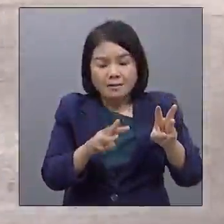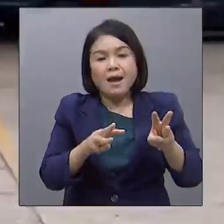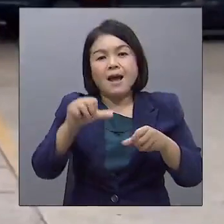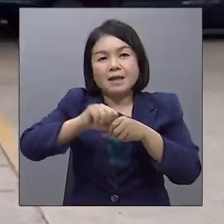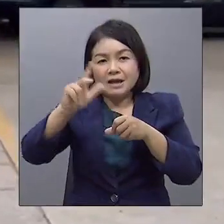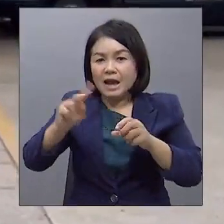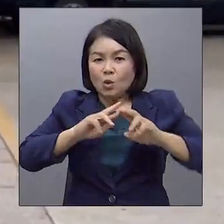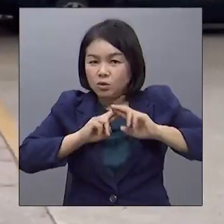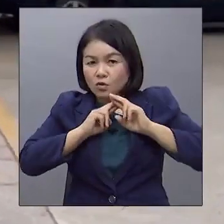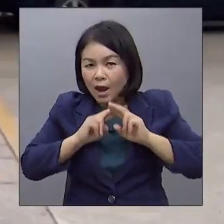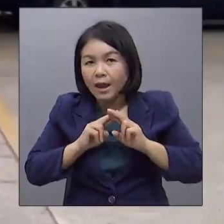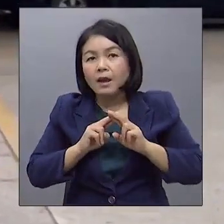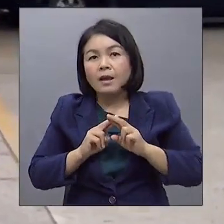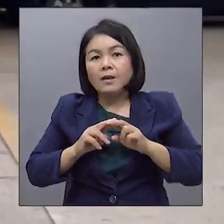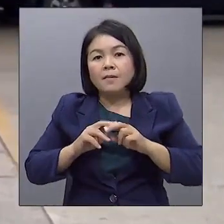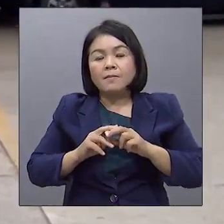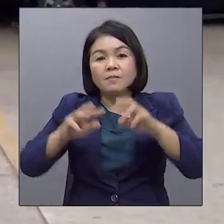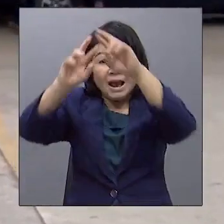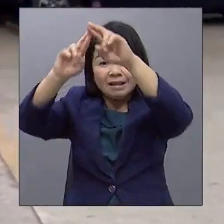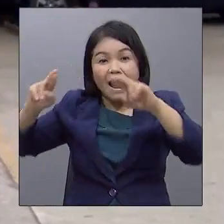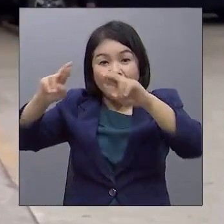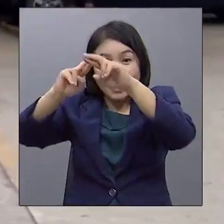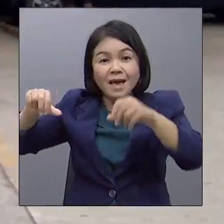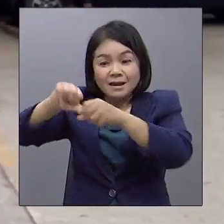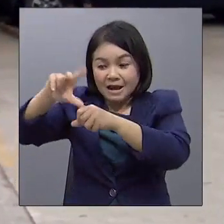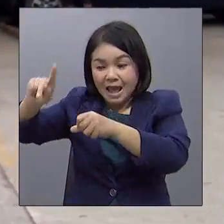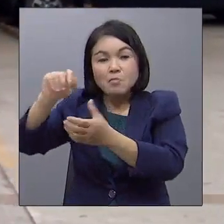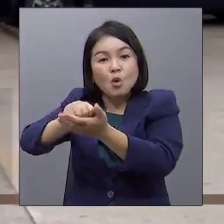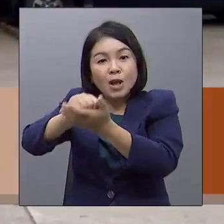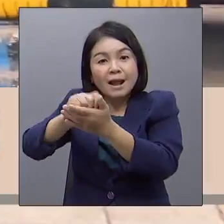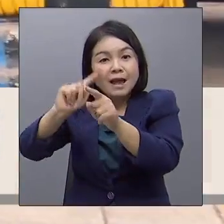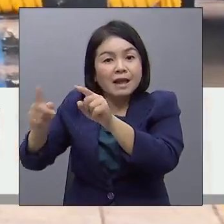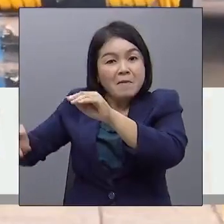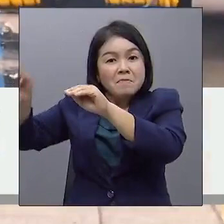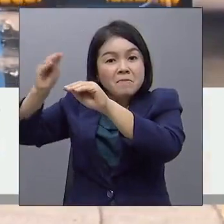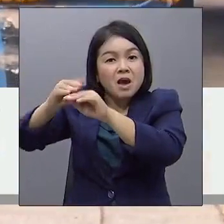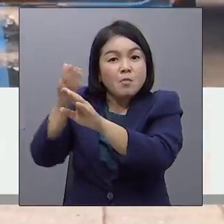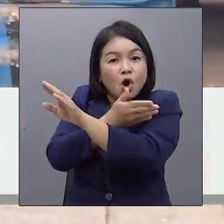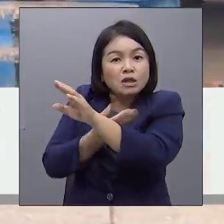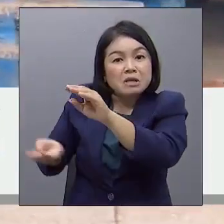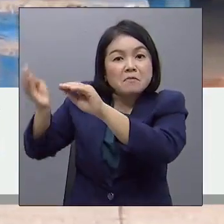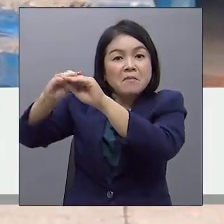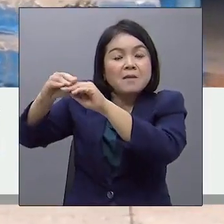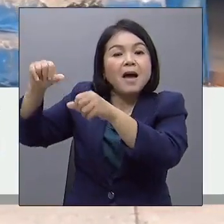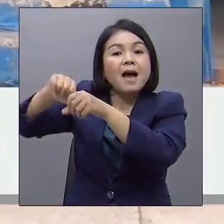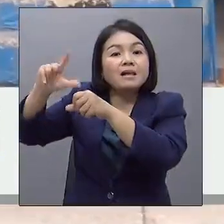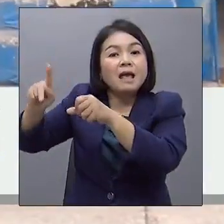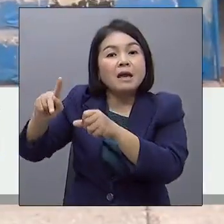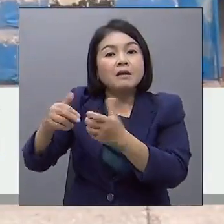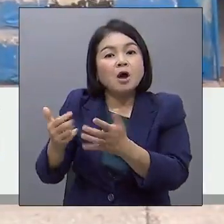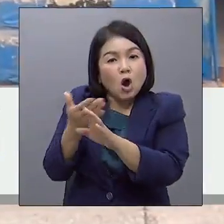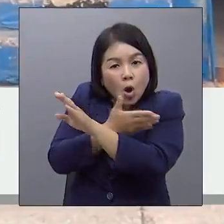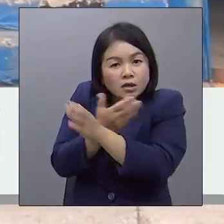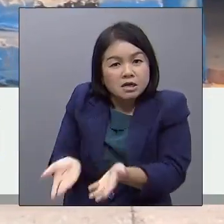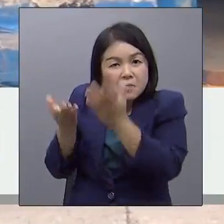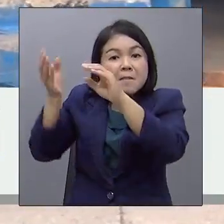กใส่รถเอาไปรองบรรจุตามสถานีบริการต่างๆคือเหมือนกับเป็นการกักตุนแก๊สเอาไว้